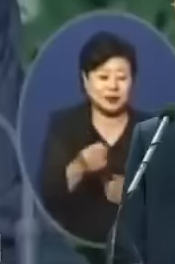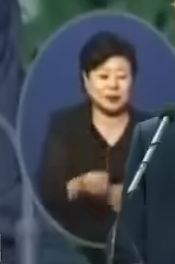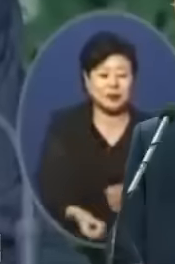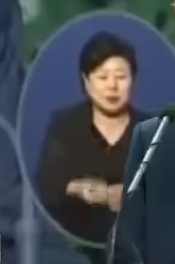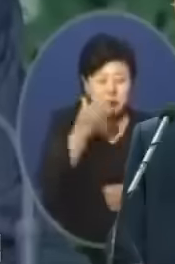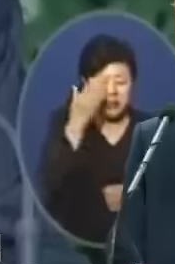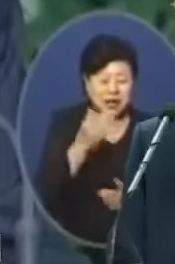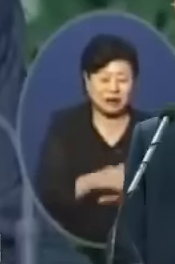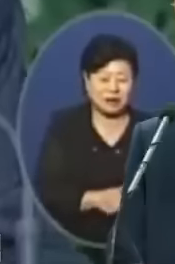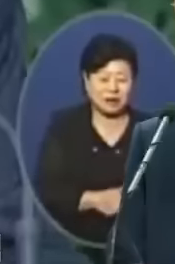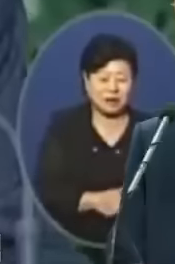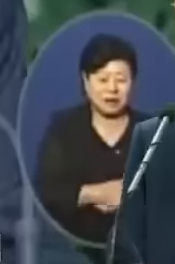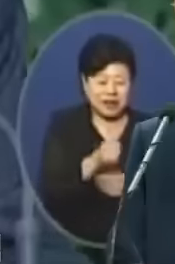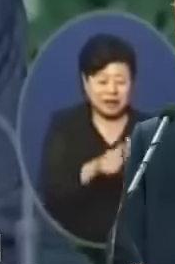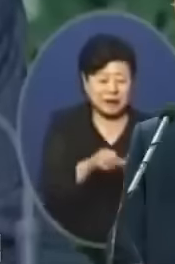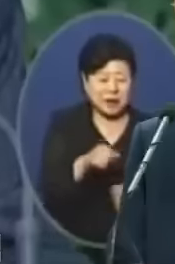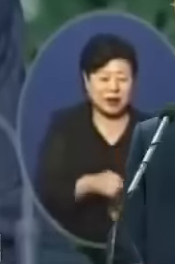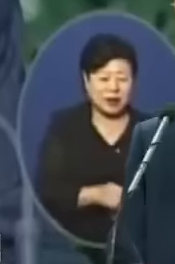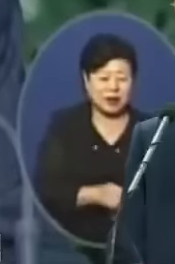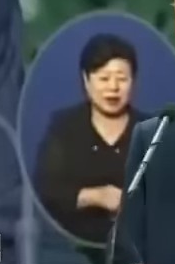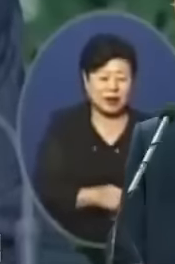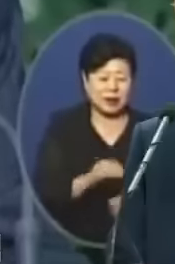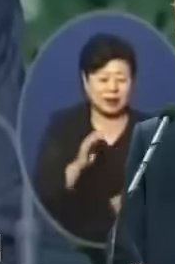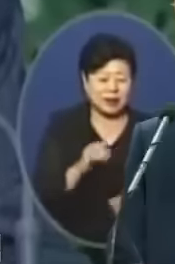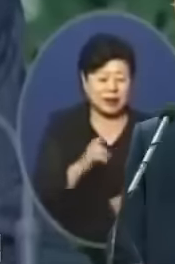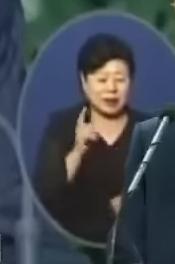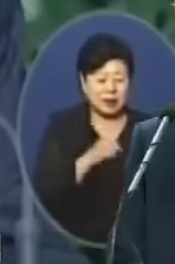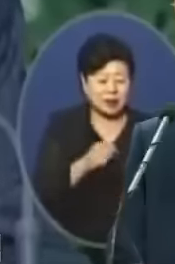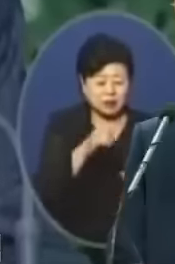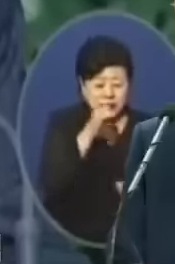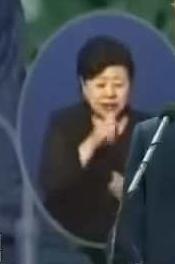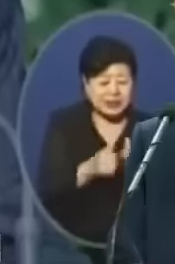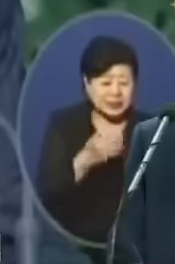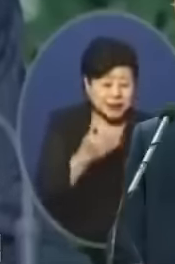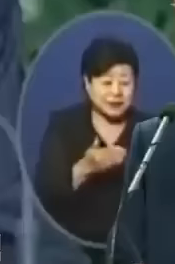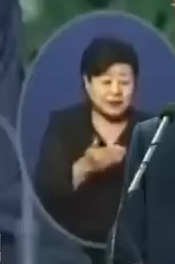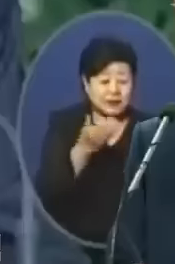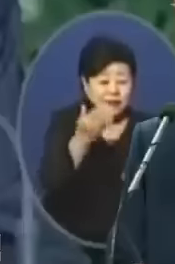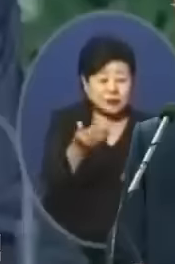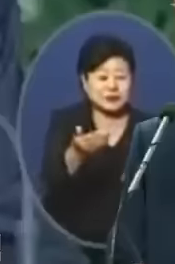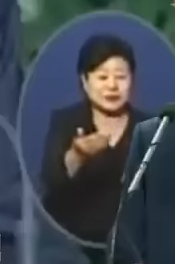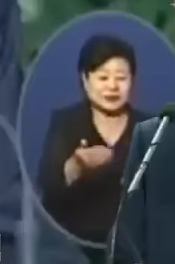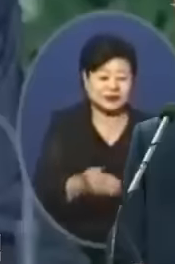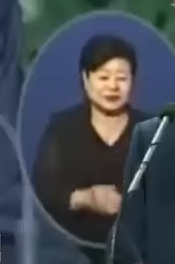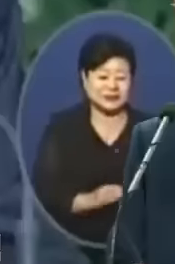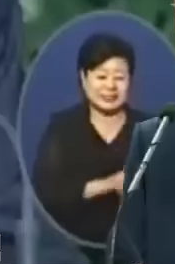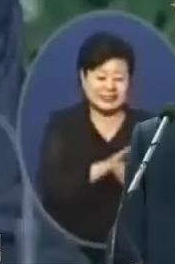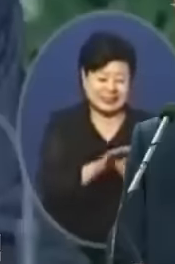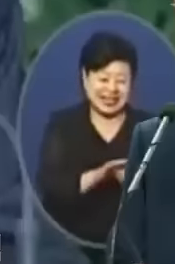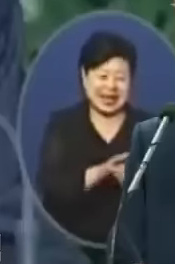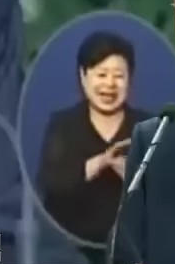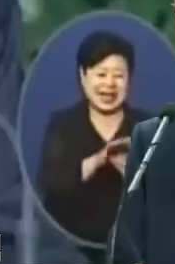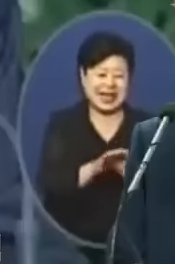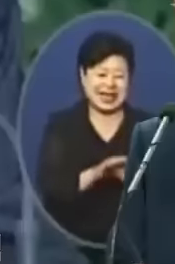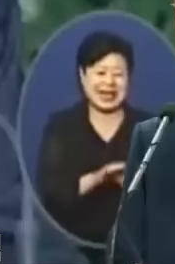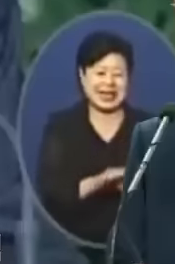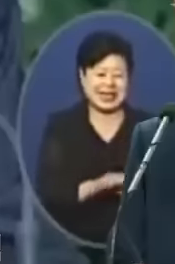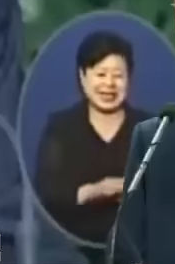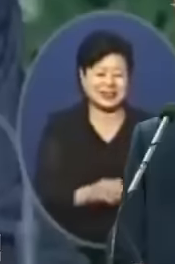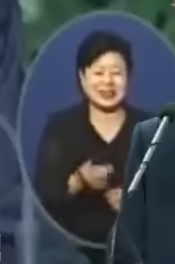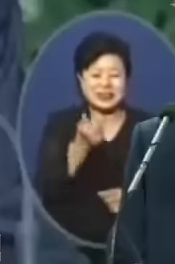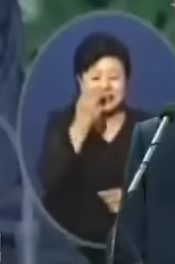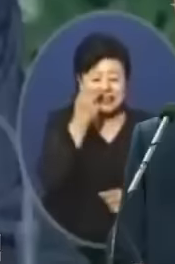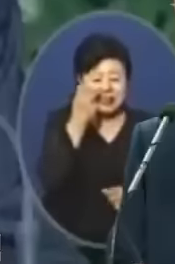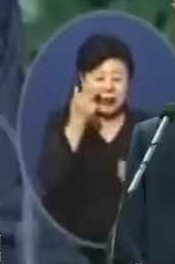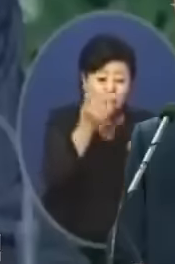못나고 하나님 앞에 못되게 굳는 일이 많지만은 하나님은 여러분을 사랑하셔서 당신의